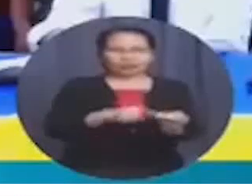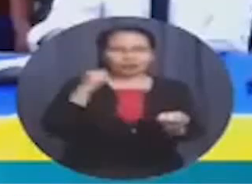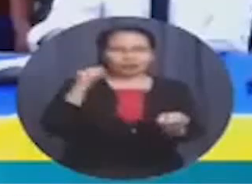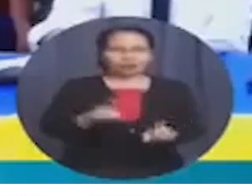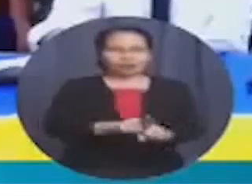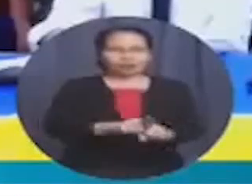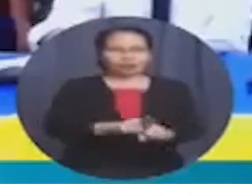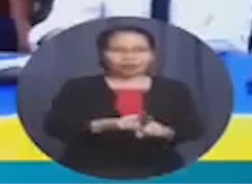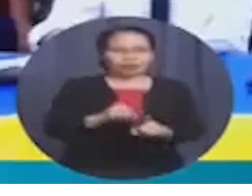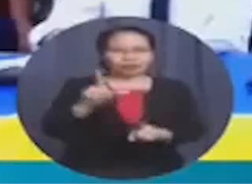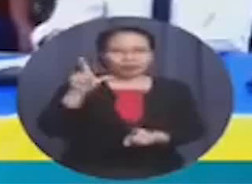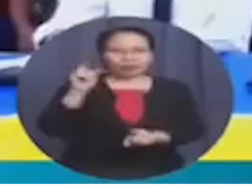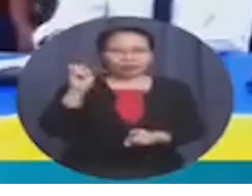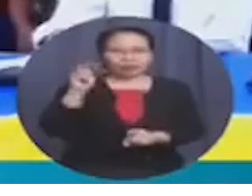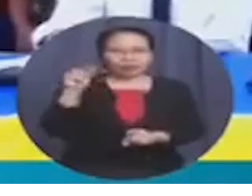dyan sa Furukawa.